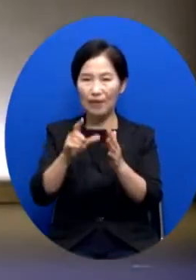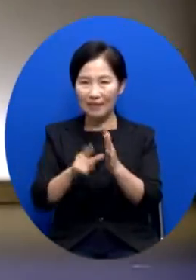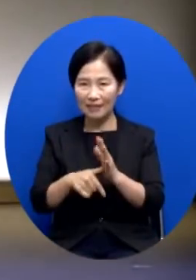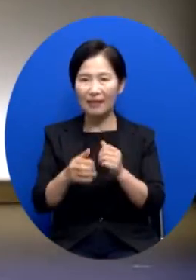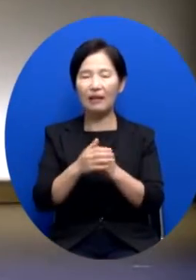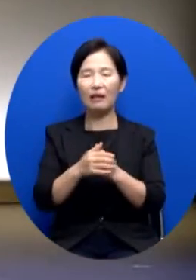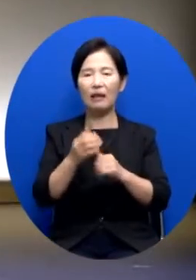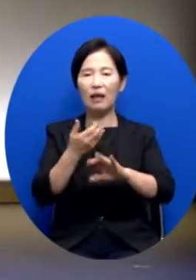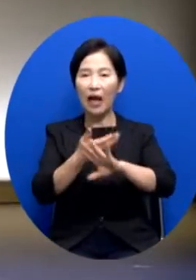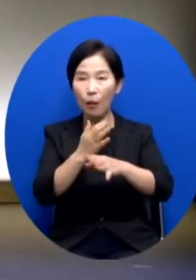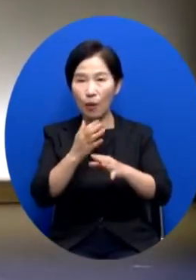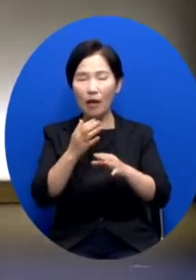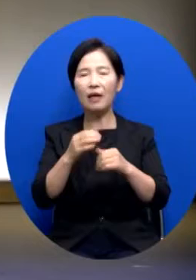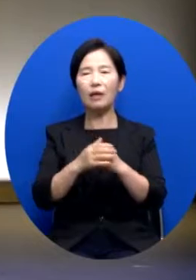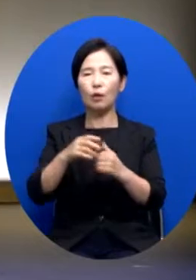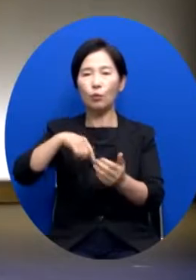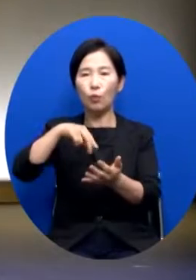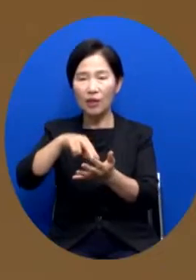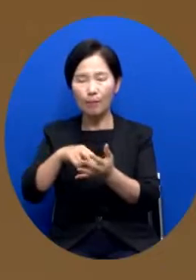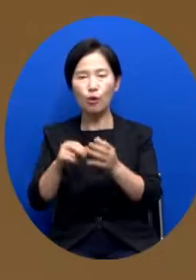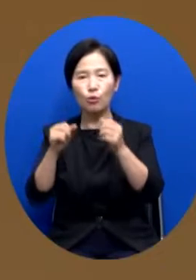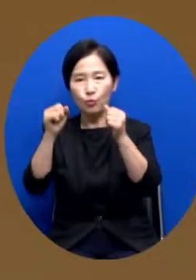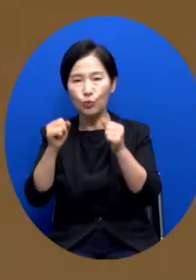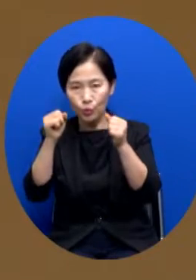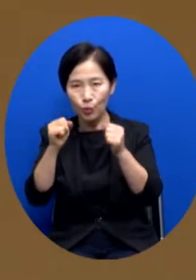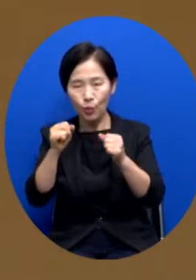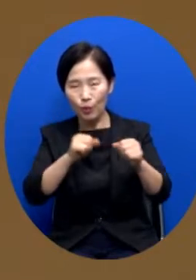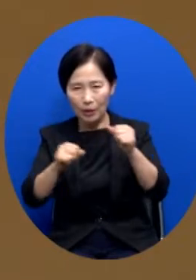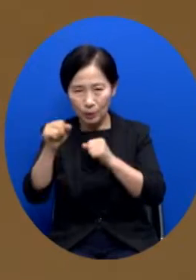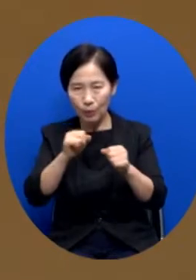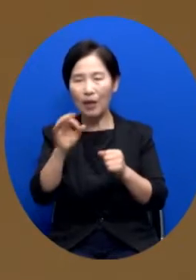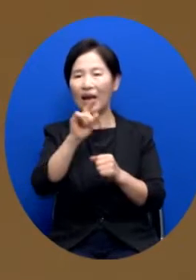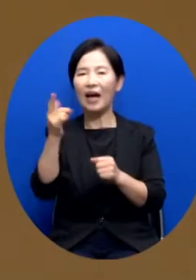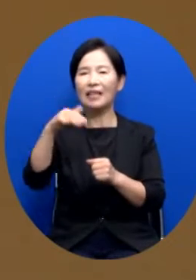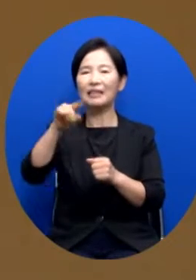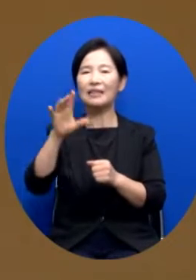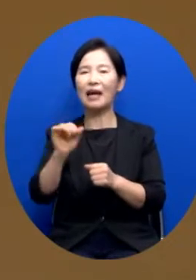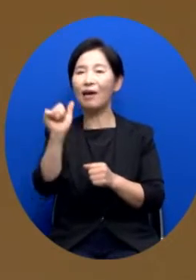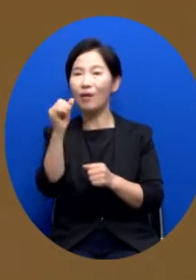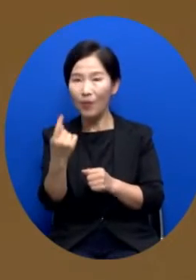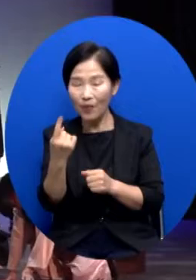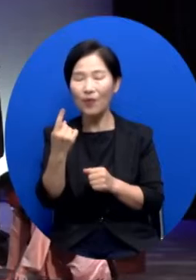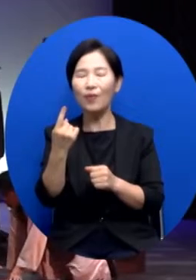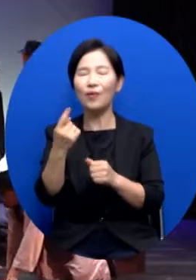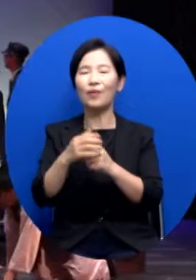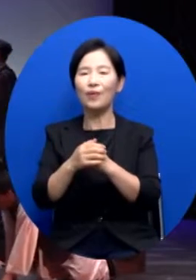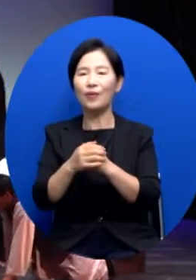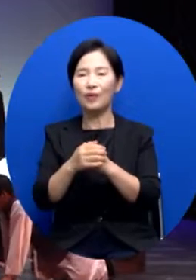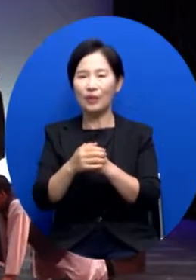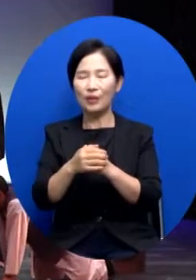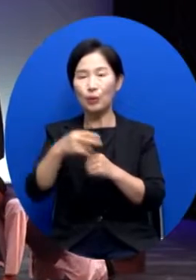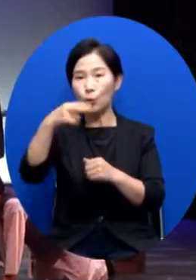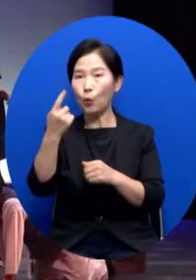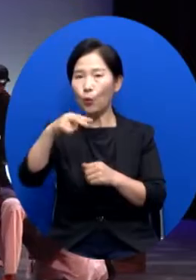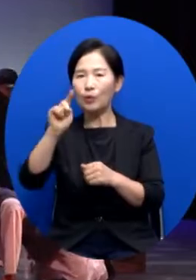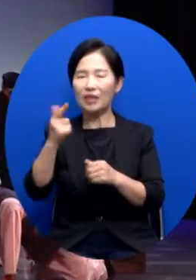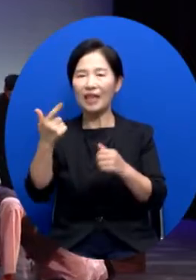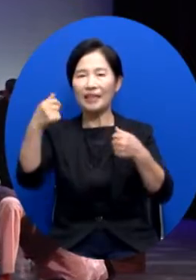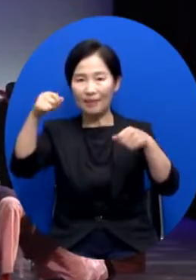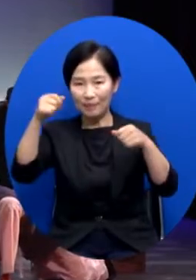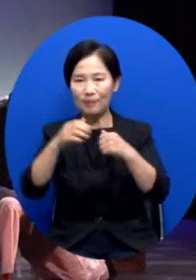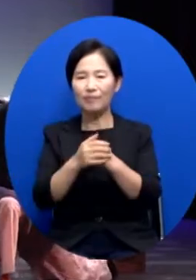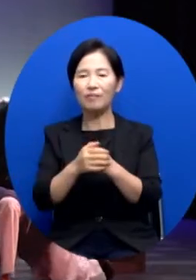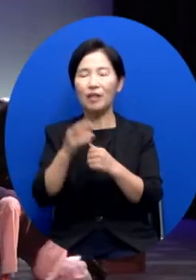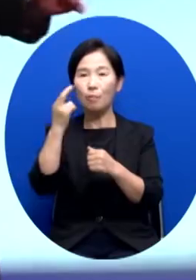해외 독립운동의 선구자였던 도산 안창호 선생의 일대기를 담은 뮤지컬 도산이 캘리포니아